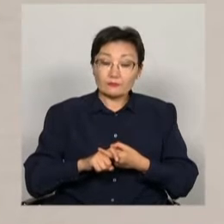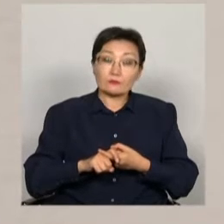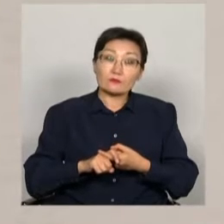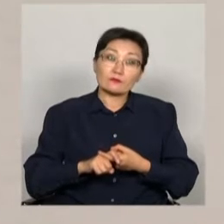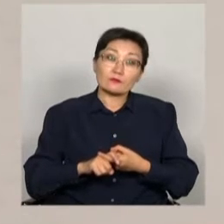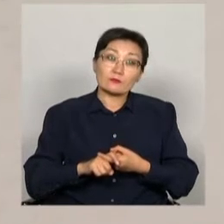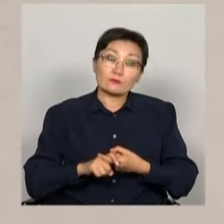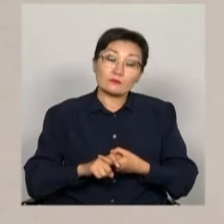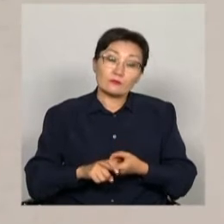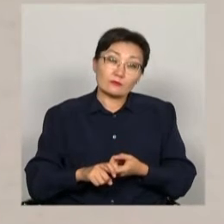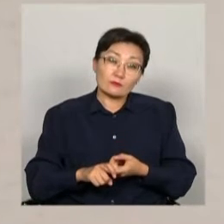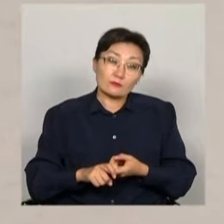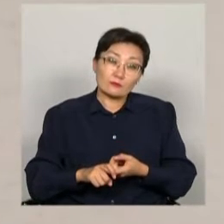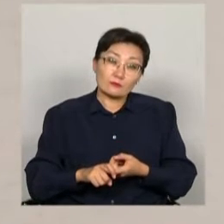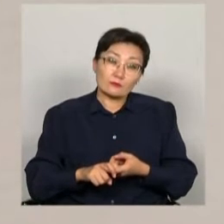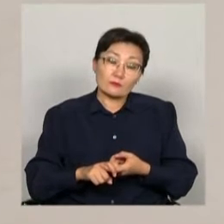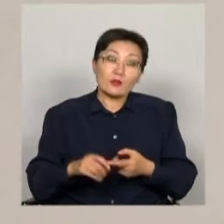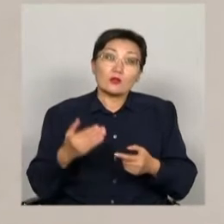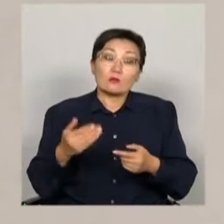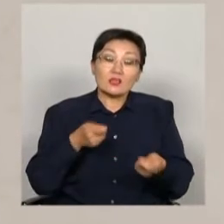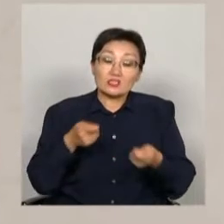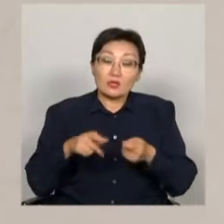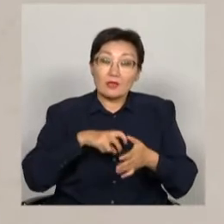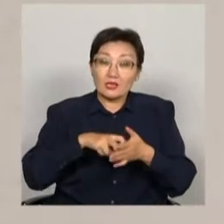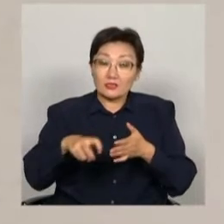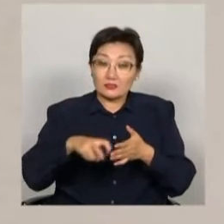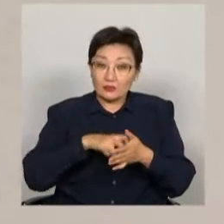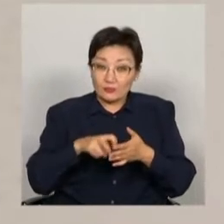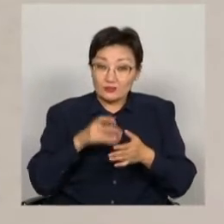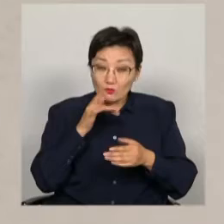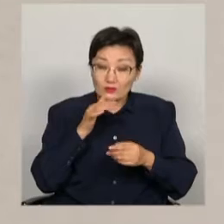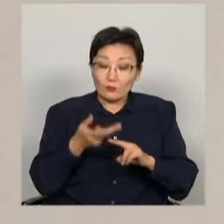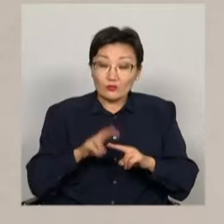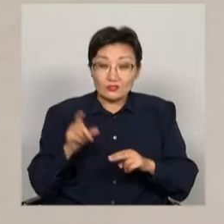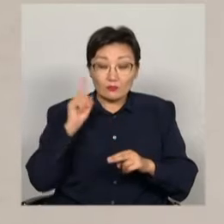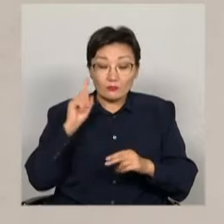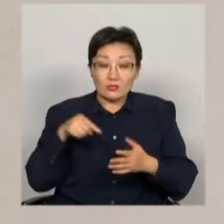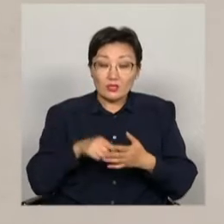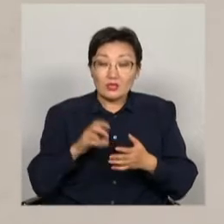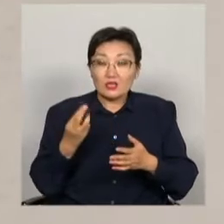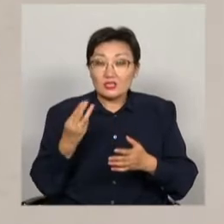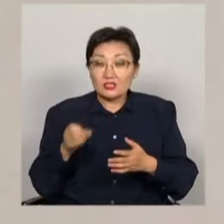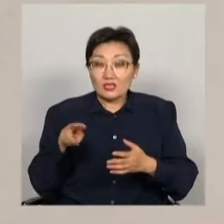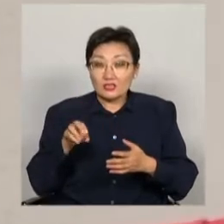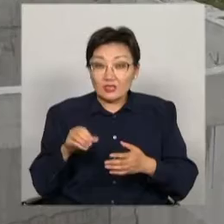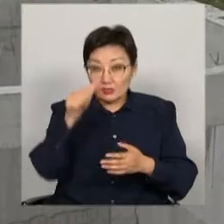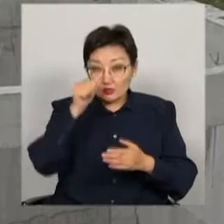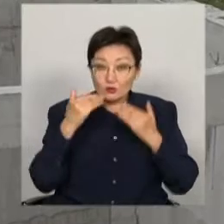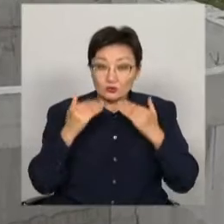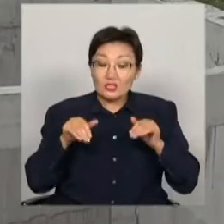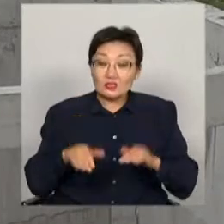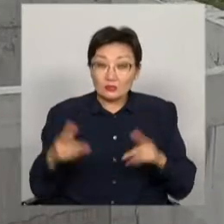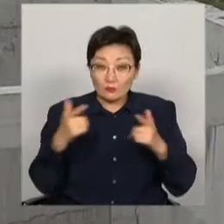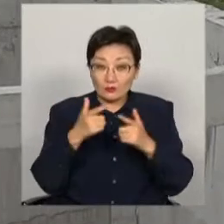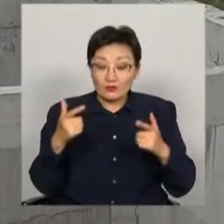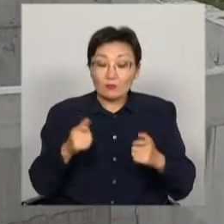ЖЭО-3-тің басшылығымен хат алмасу кезінде осы туындалған мәселені шілде айының соңында шешілетін хабарлады. Біраз